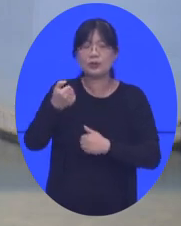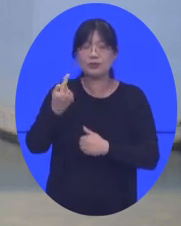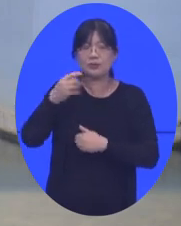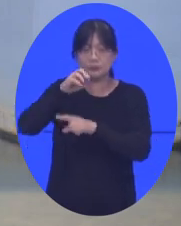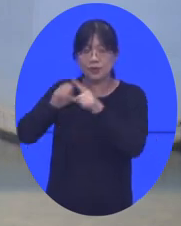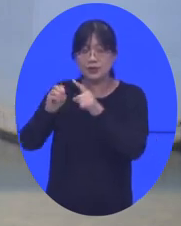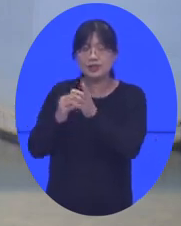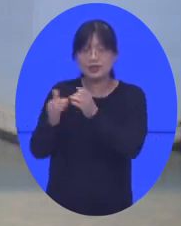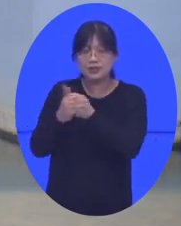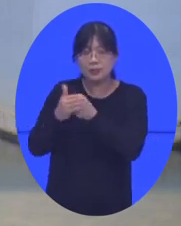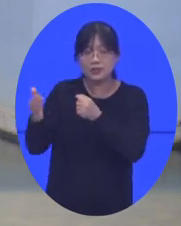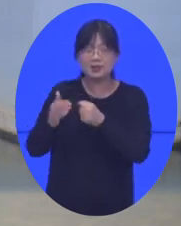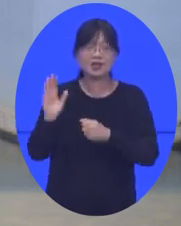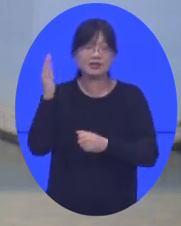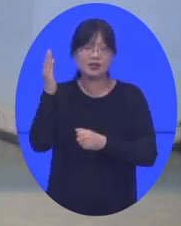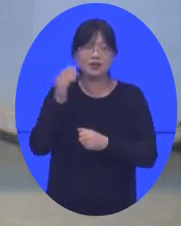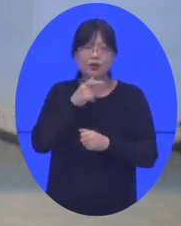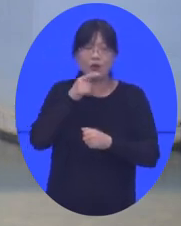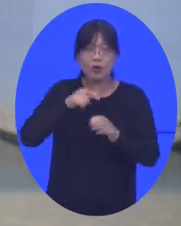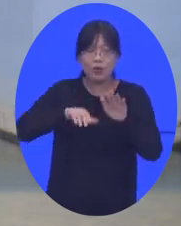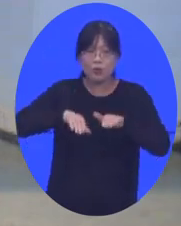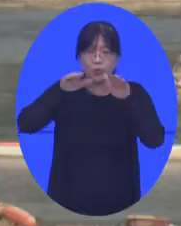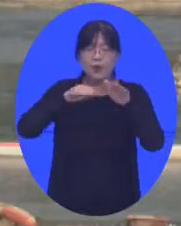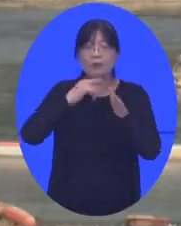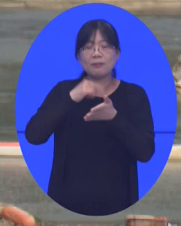홍수 피해가 자주 발생하고 있기 때문입니다.